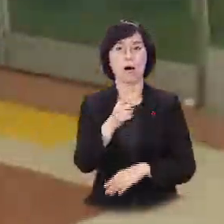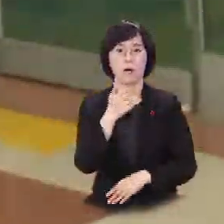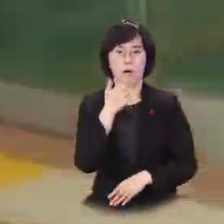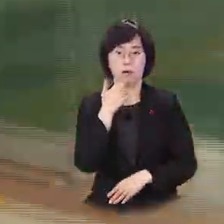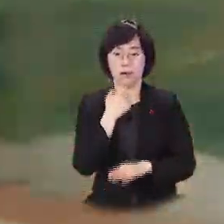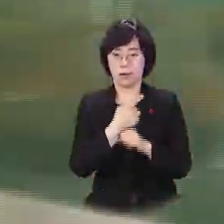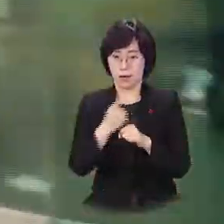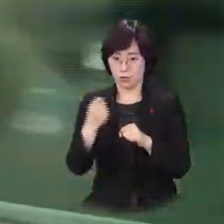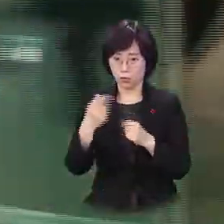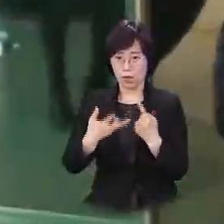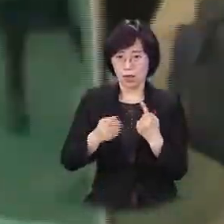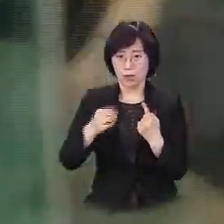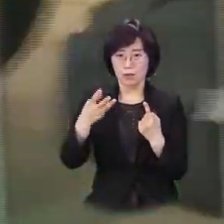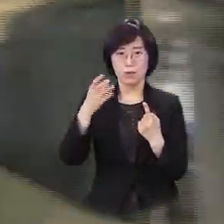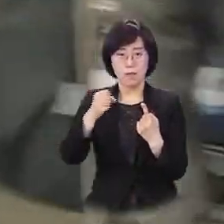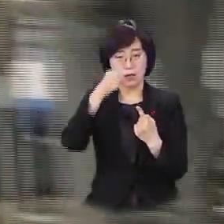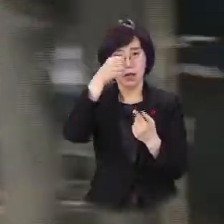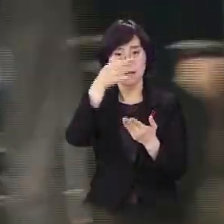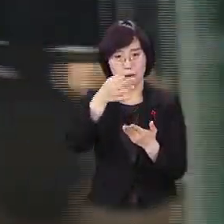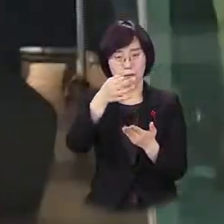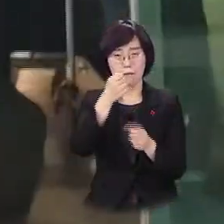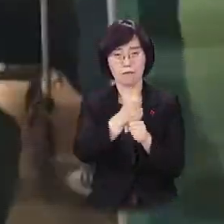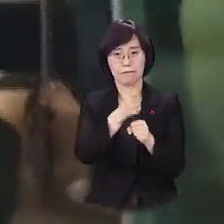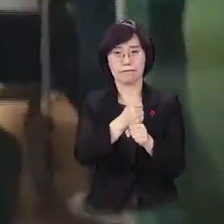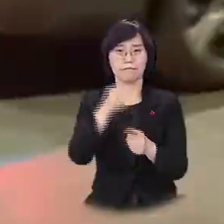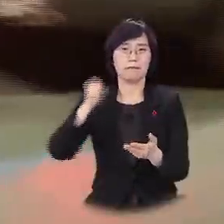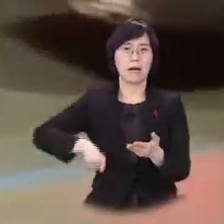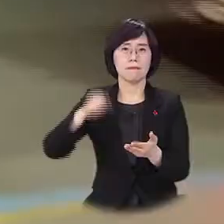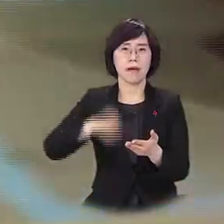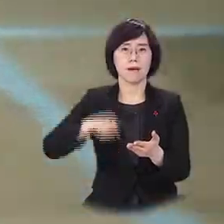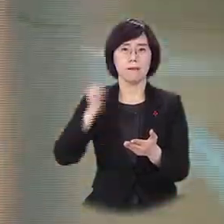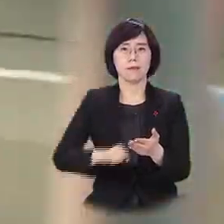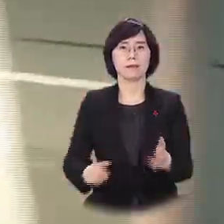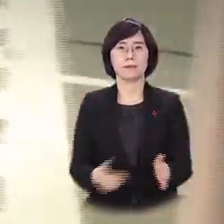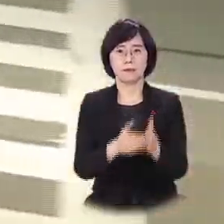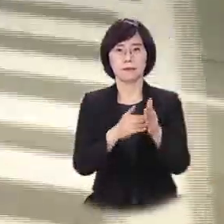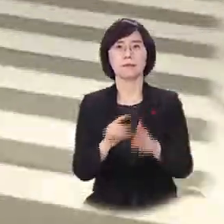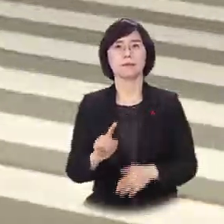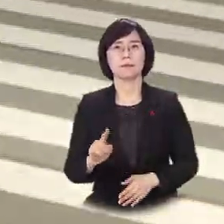없이 내년에 1억 3천만 원 예산을 또 편성했습니다. TBC 박철입니다.